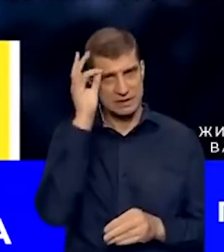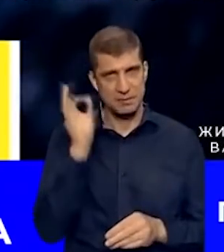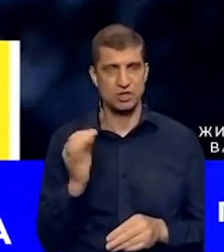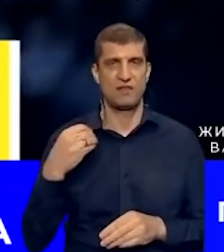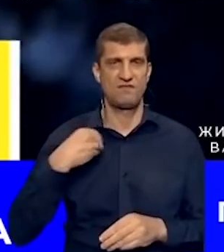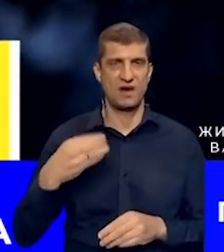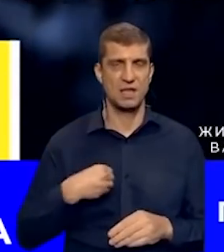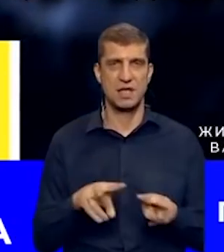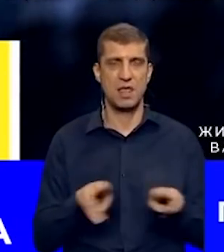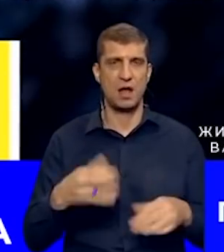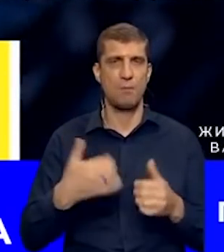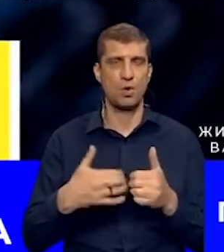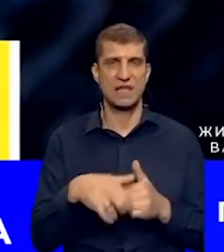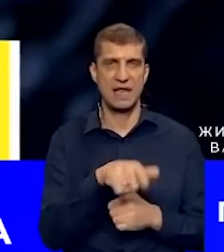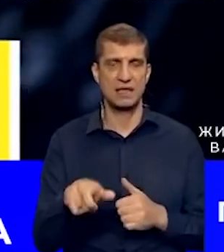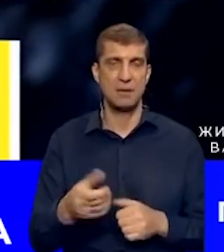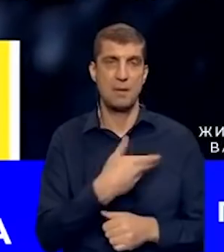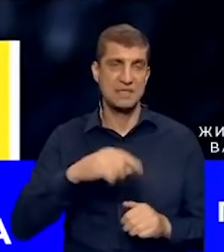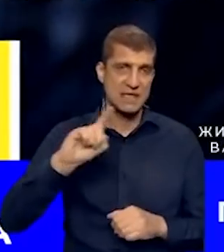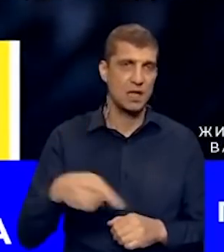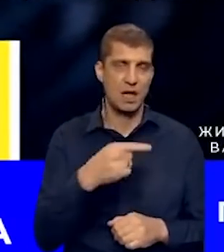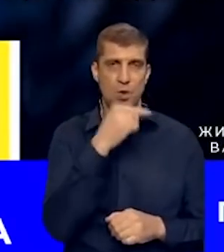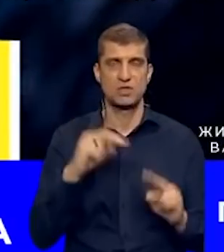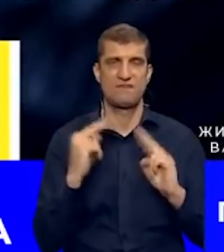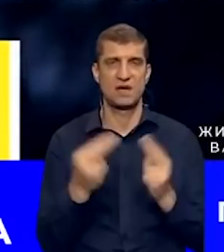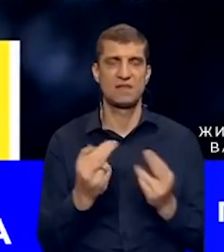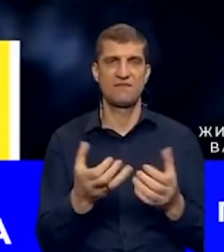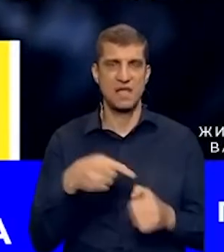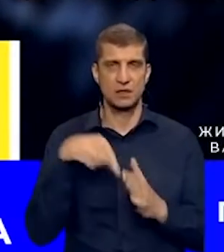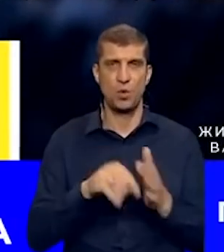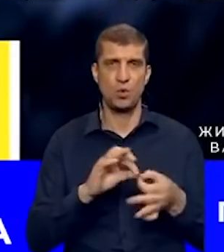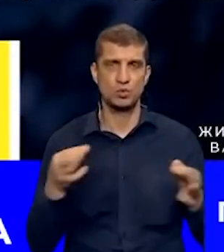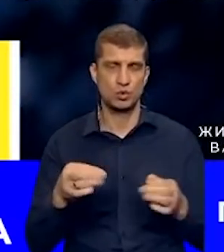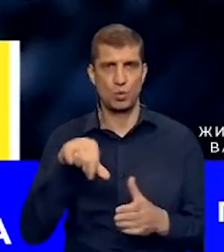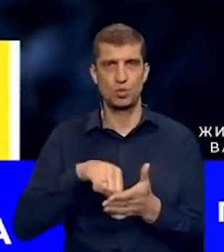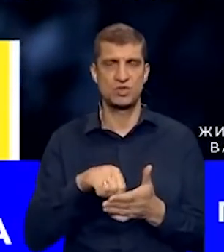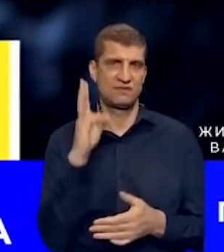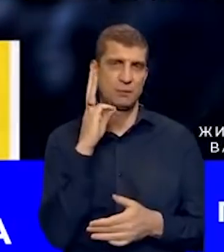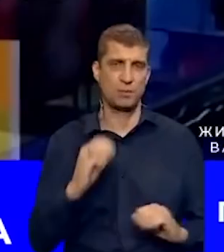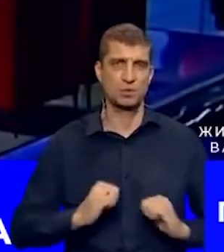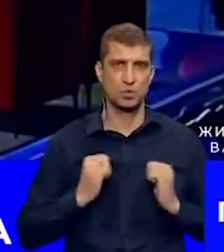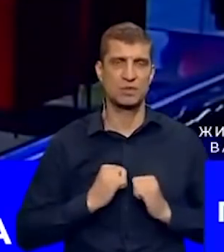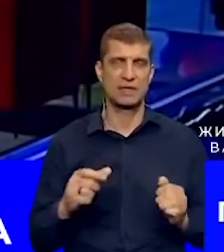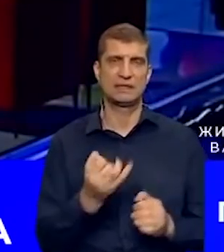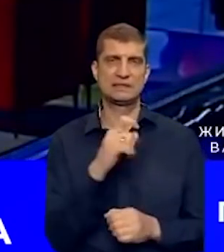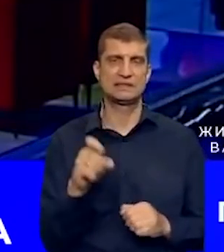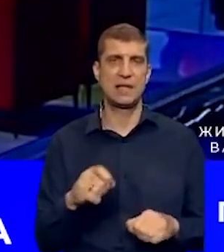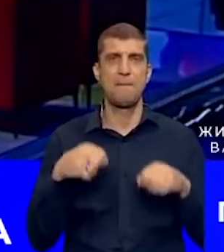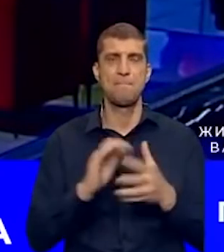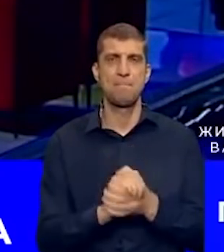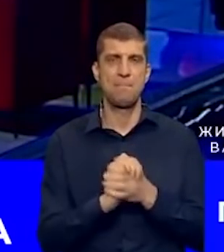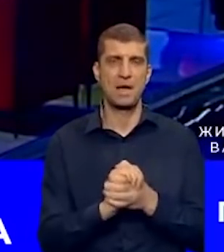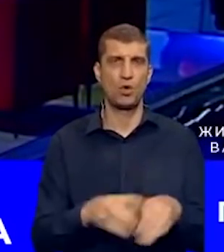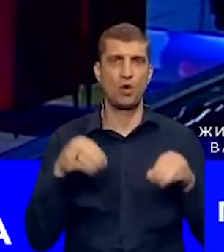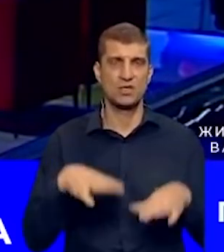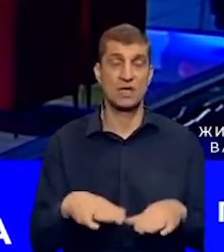як посередниками. Ми закликаємо Російську Федерацію взяти конструктивну участь у дипломатичних зусиллях з мирного врегулювання замість